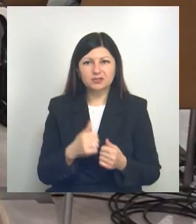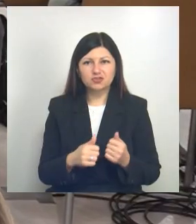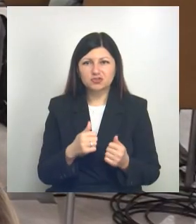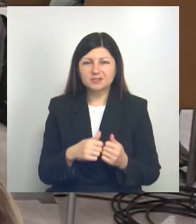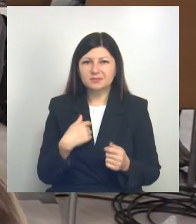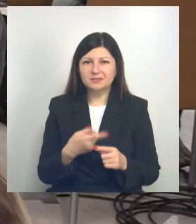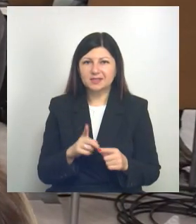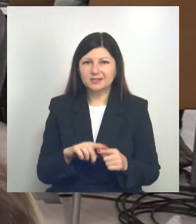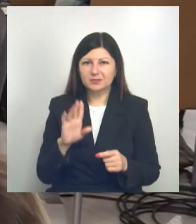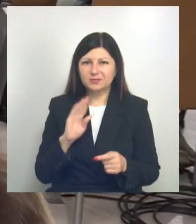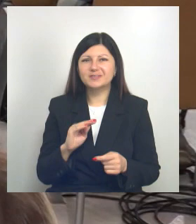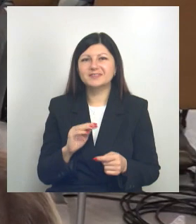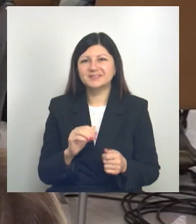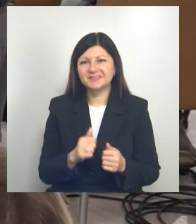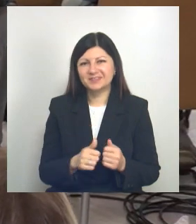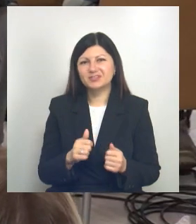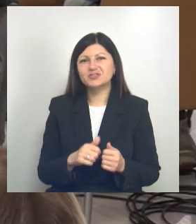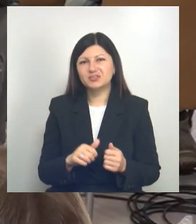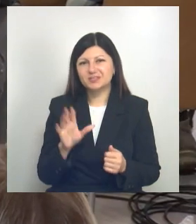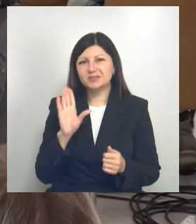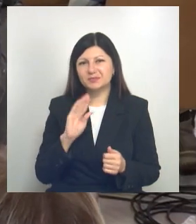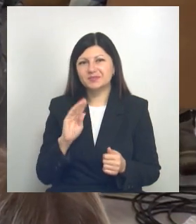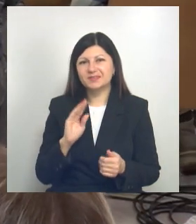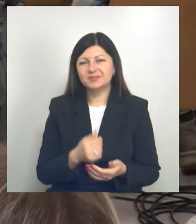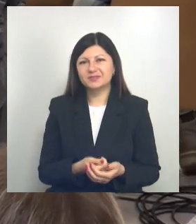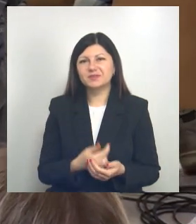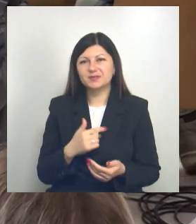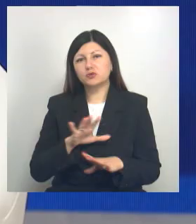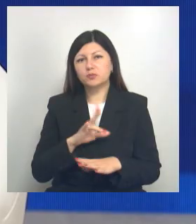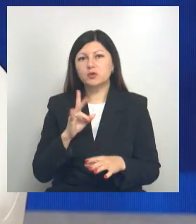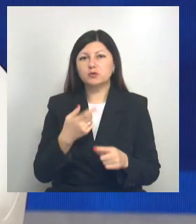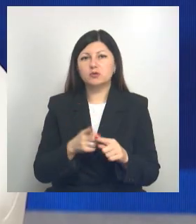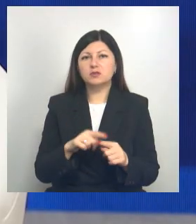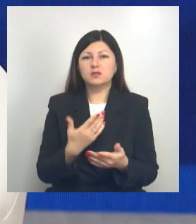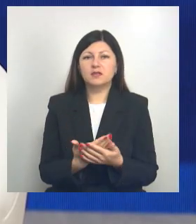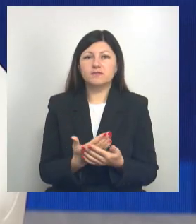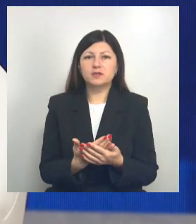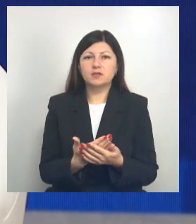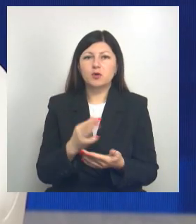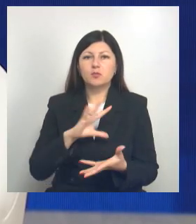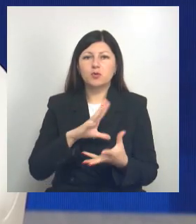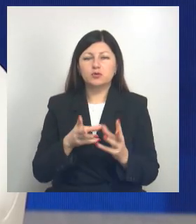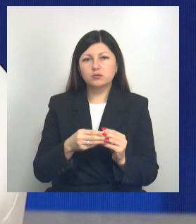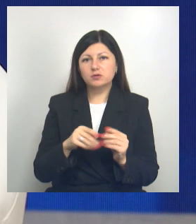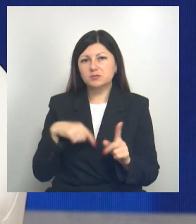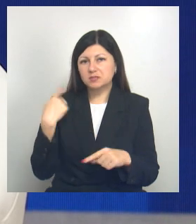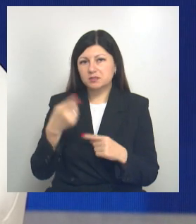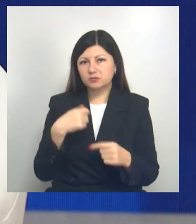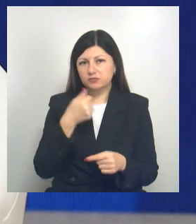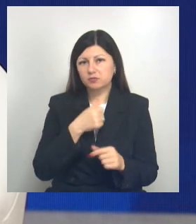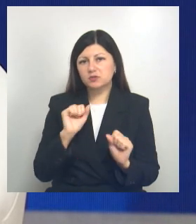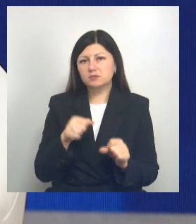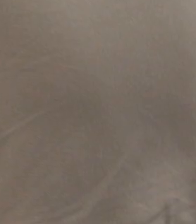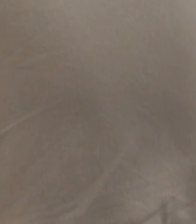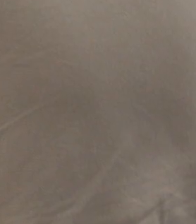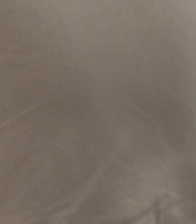мне это удается. Часто. Но я буду стараться. Интерес прессы и блогеров к такому открытому формату